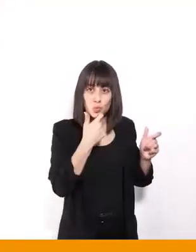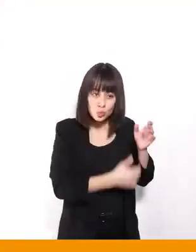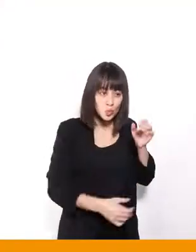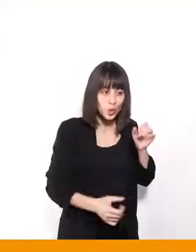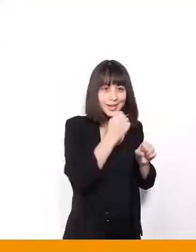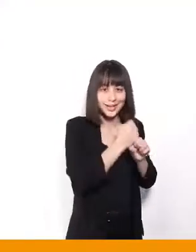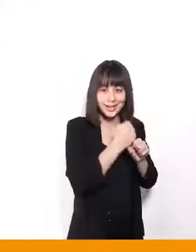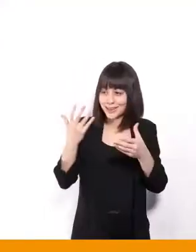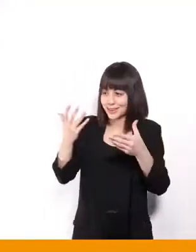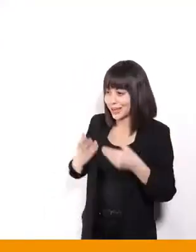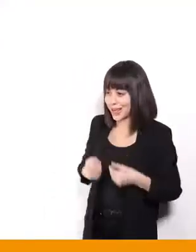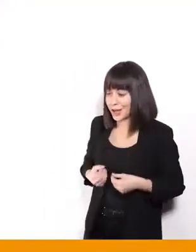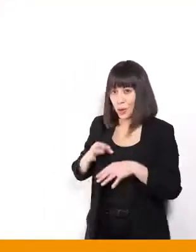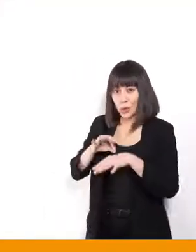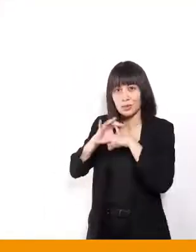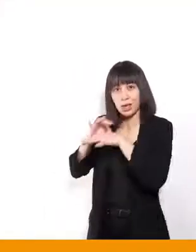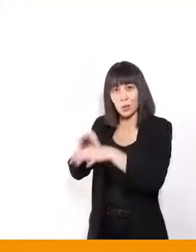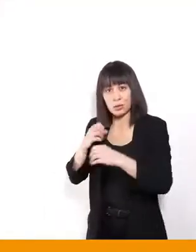d'accompagnement, d'épanouissement.